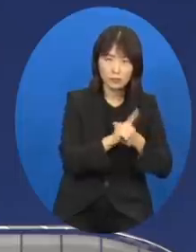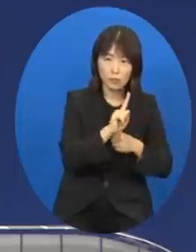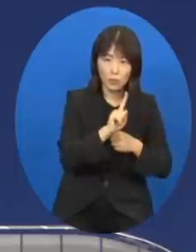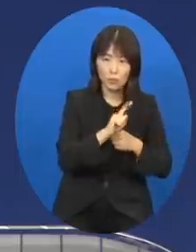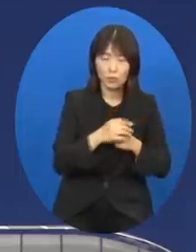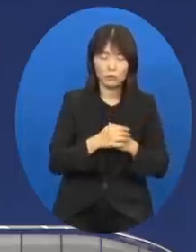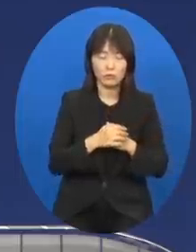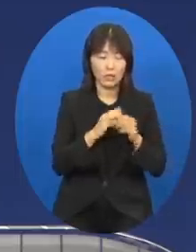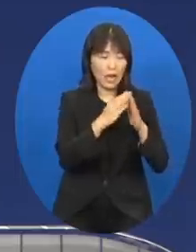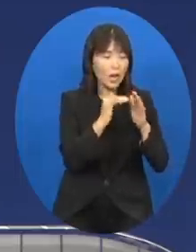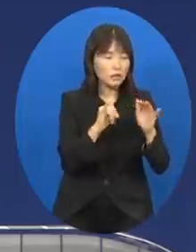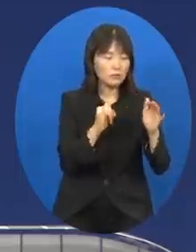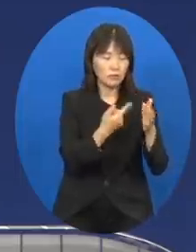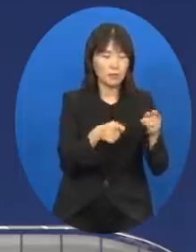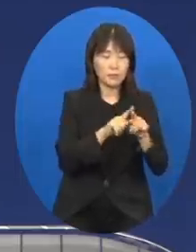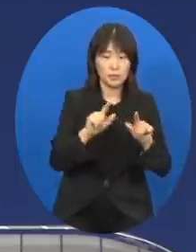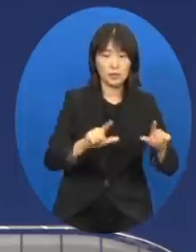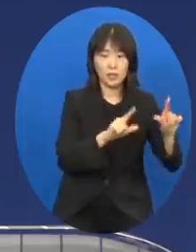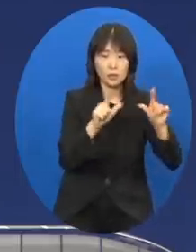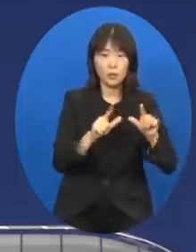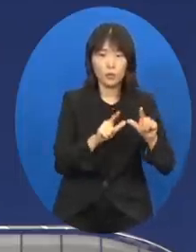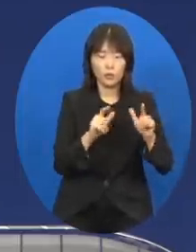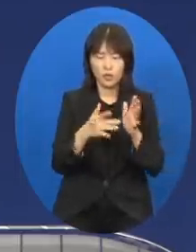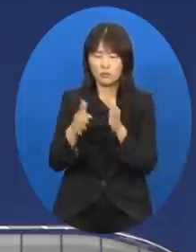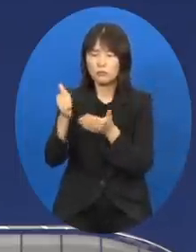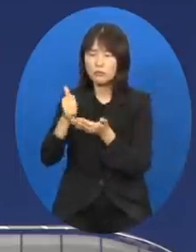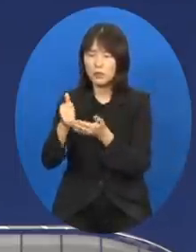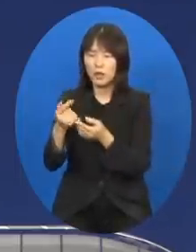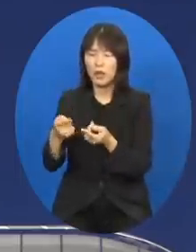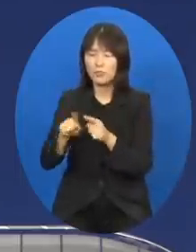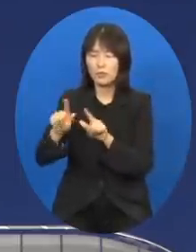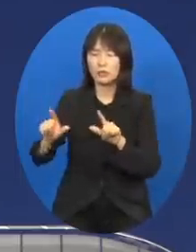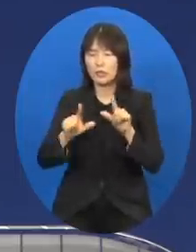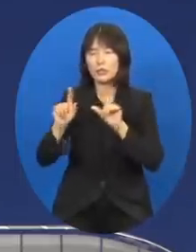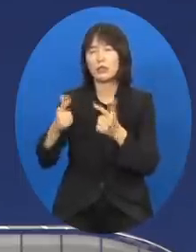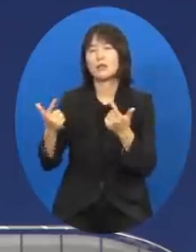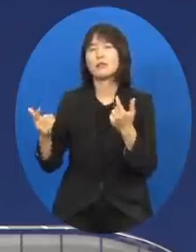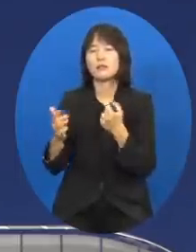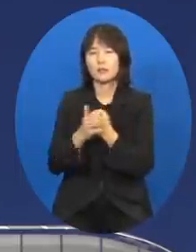함께 살고 예수님과는 함께 살지 않으니까 그럼.